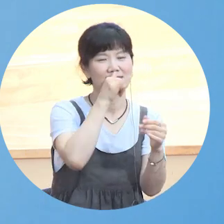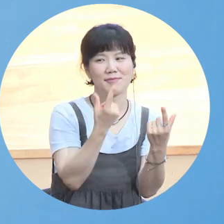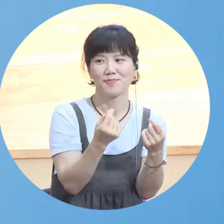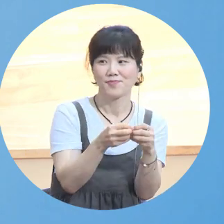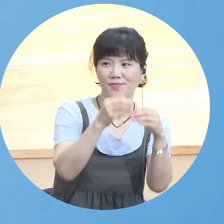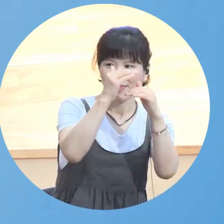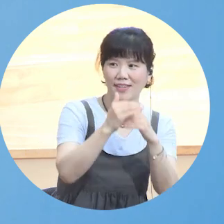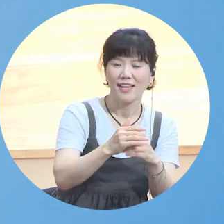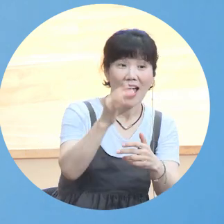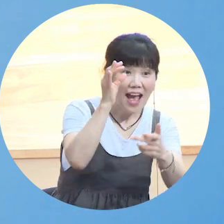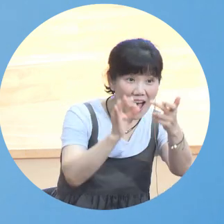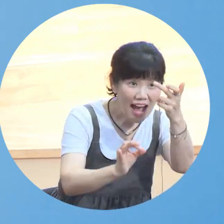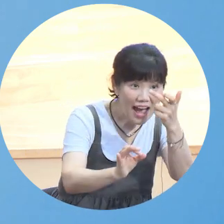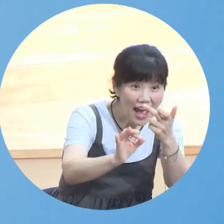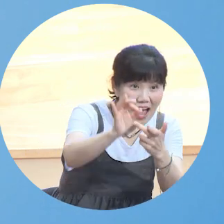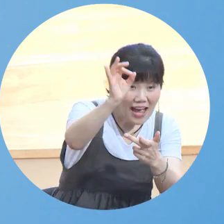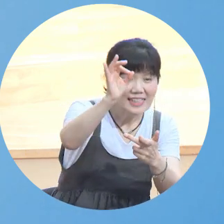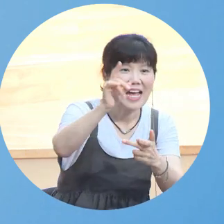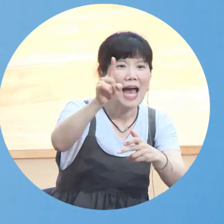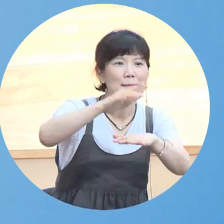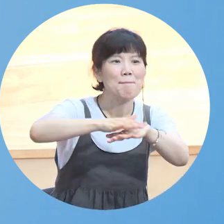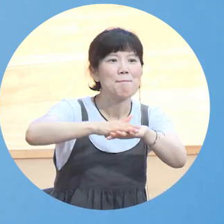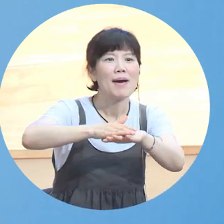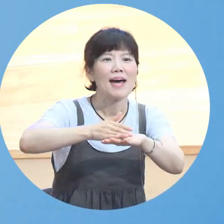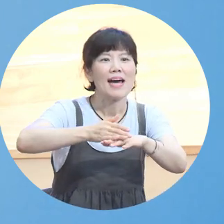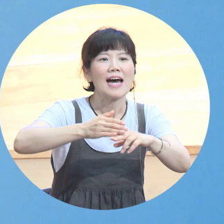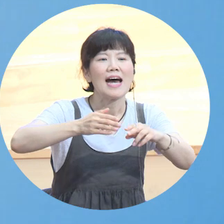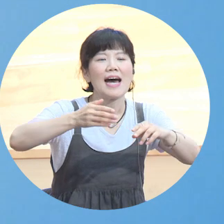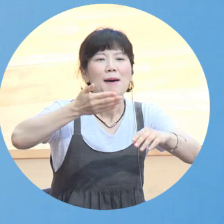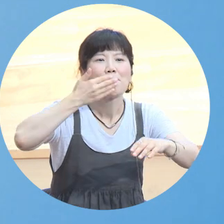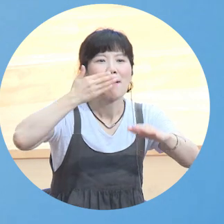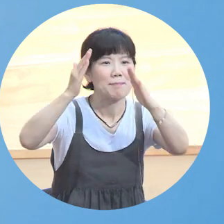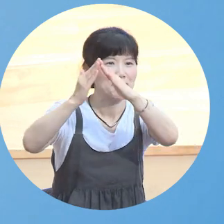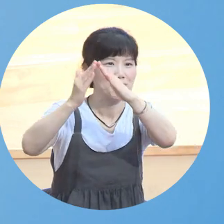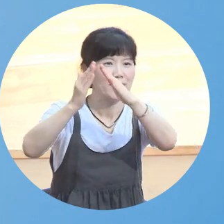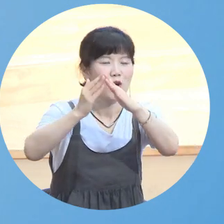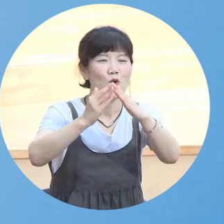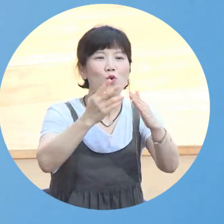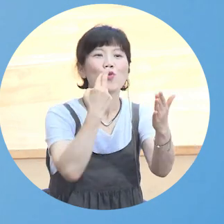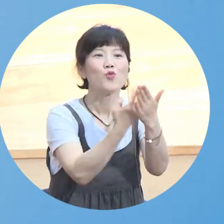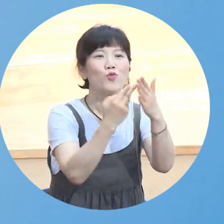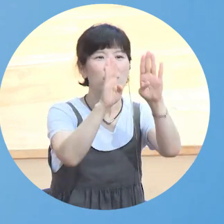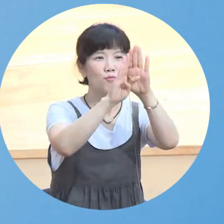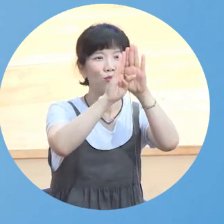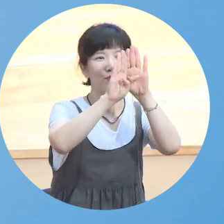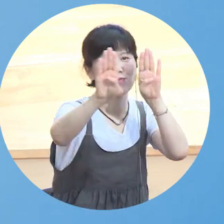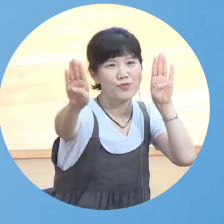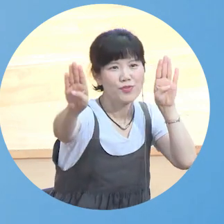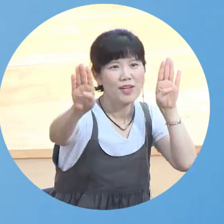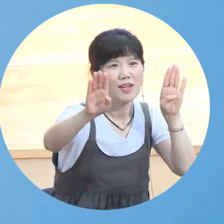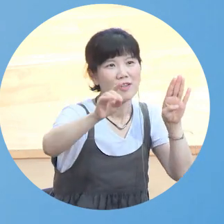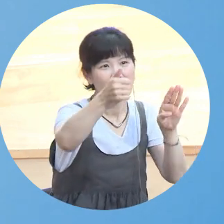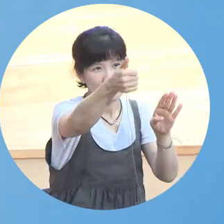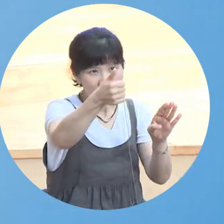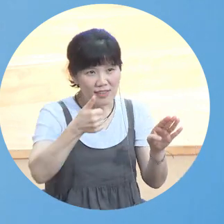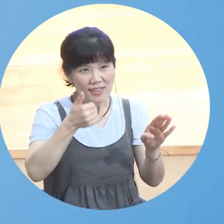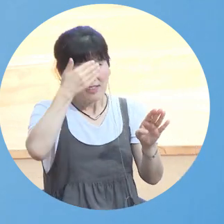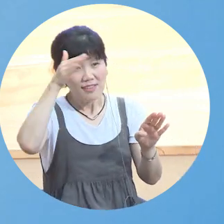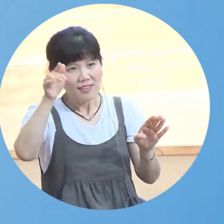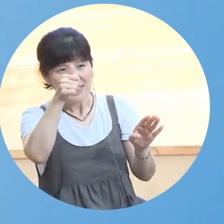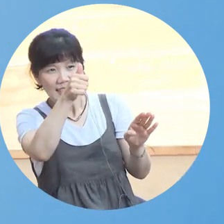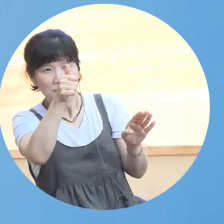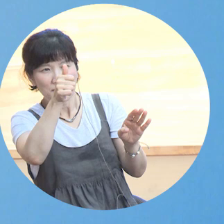함바식당 유리문을 밀고 들어서는 낙 검은 사내들 모자를 벗으니